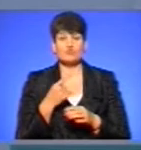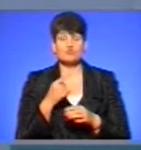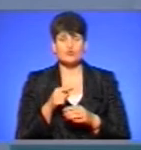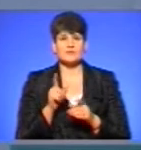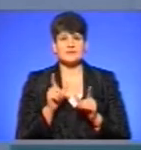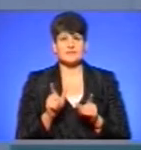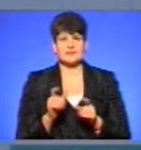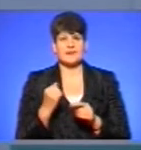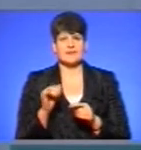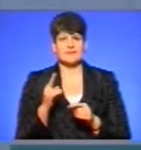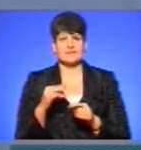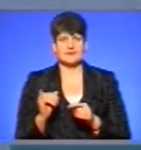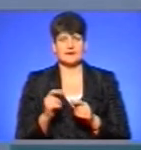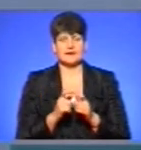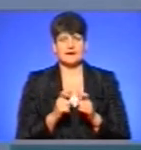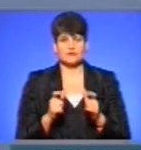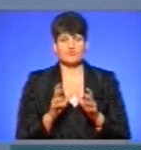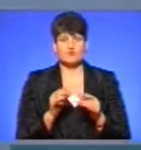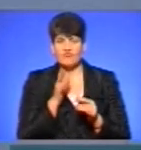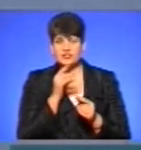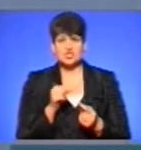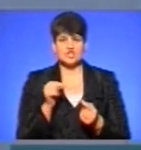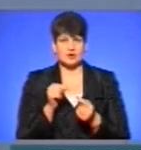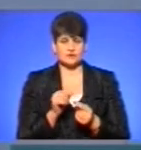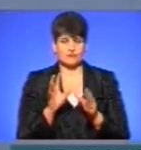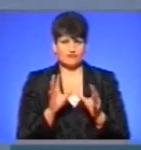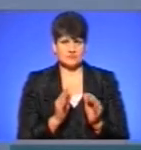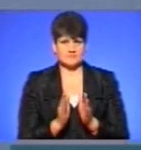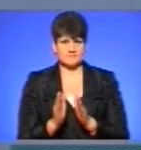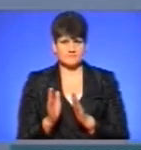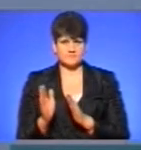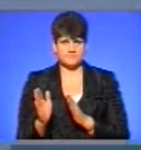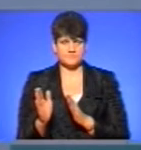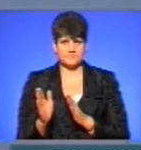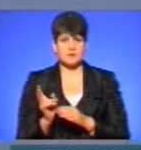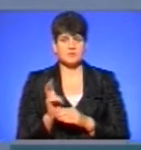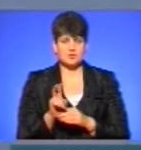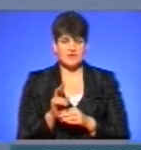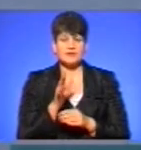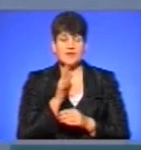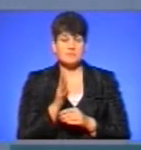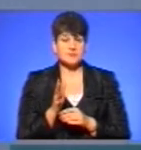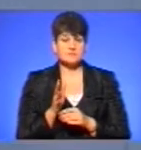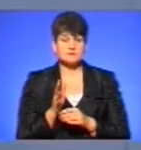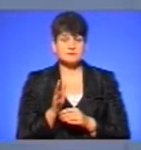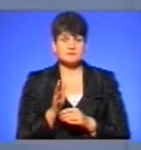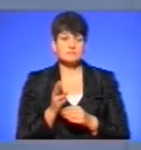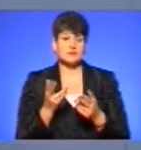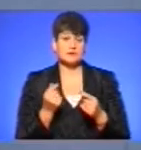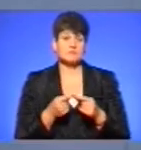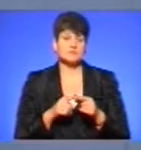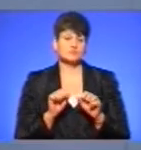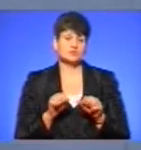тільки ID-картку. Якщо вона все вчасно, зараз на даний час, законні терміни з'явилися щодо вклейки, так, це